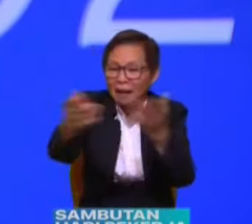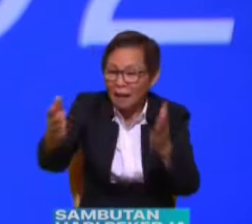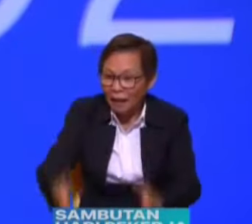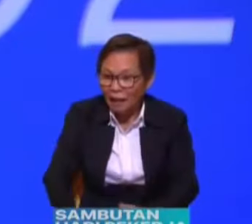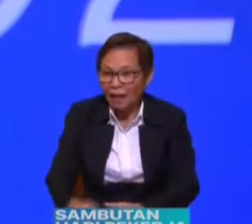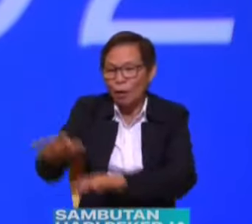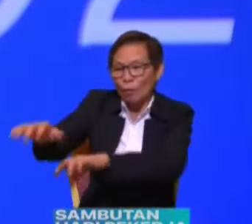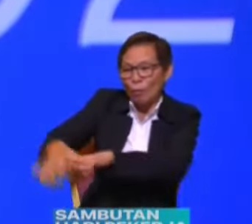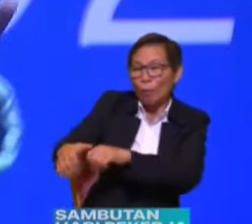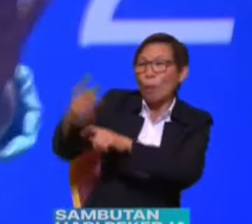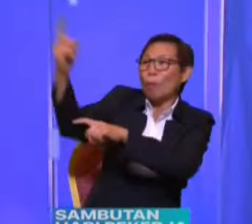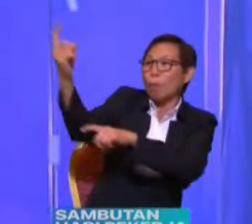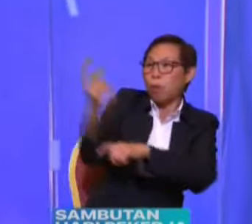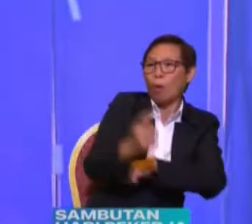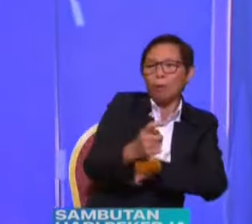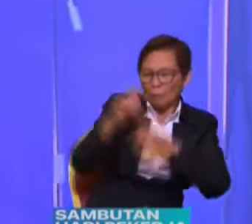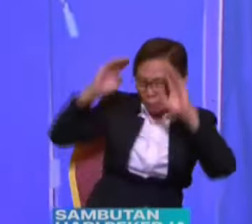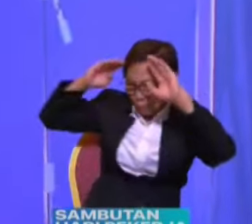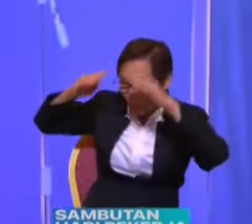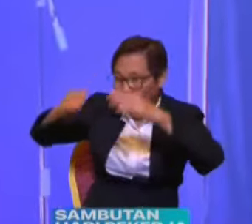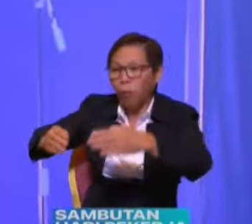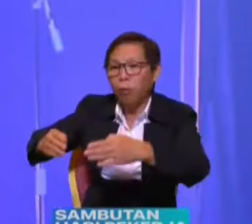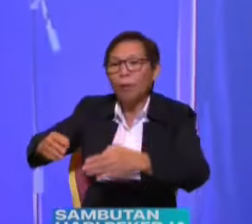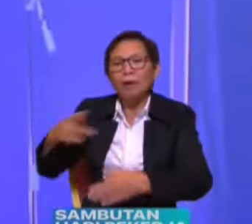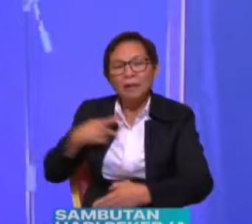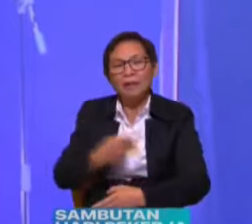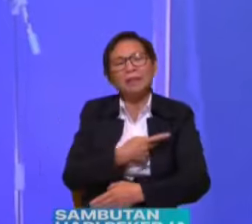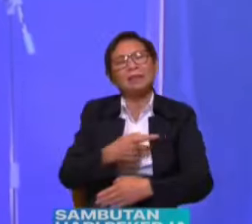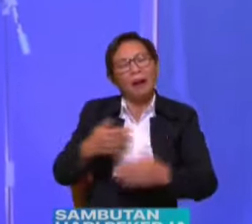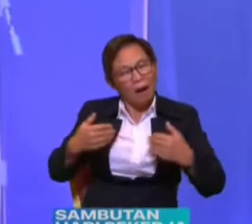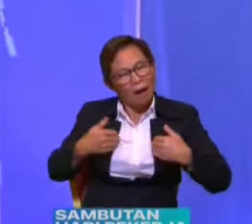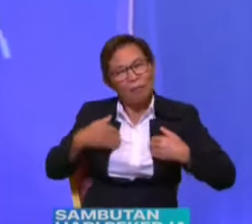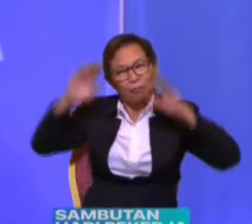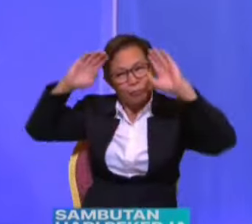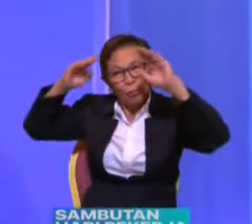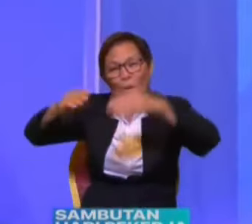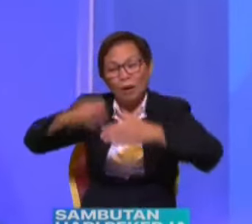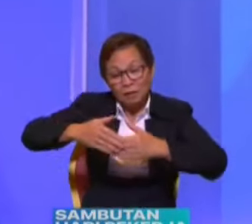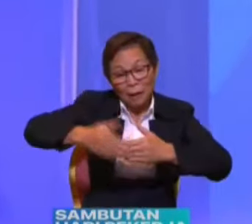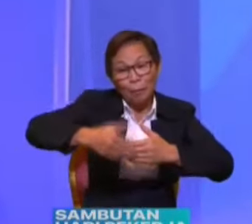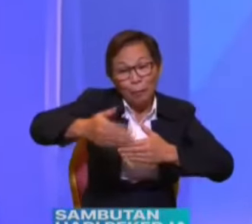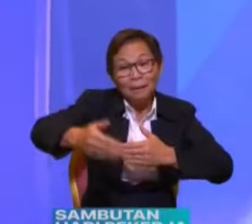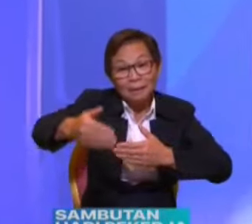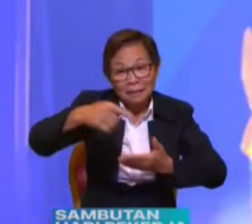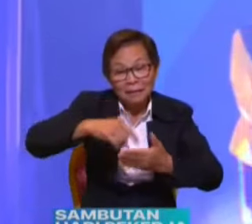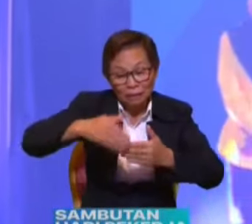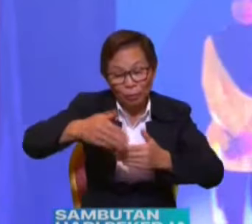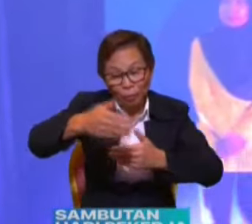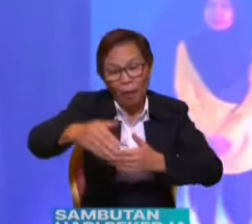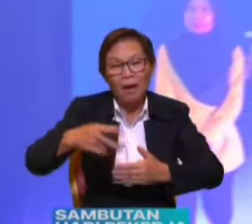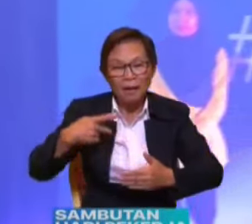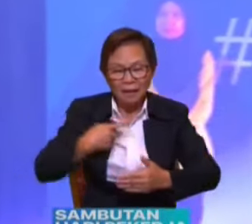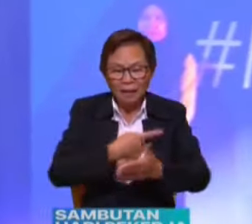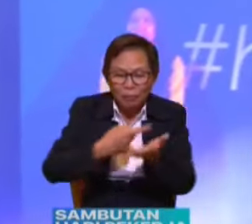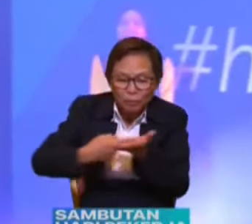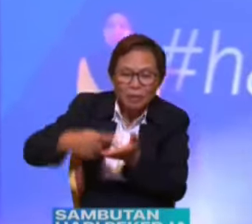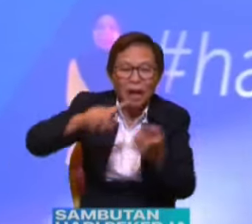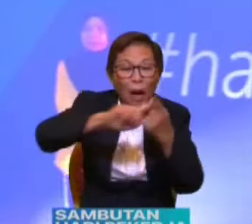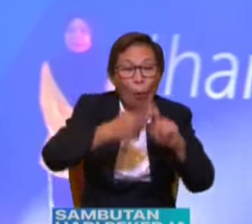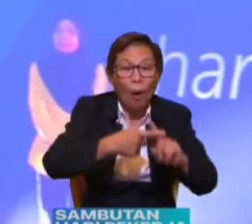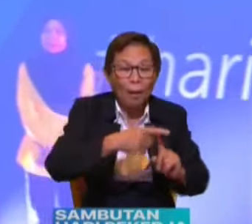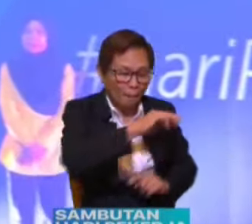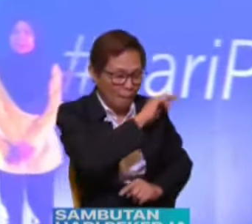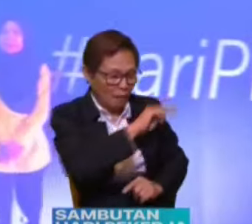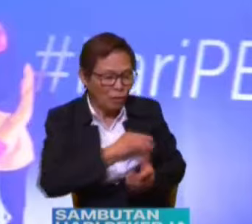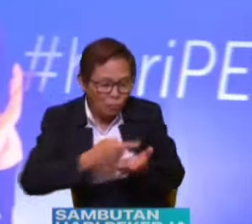perhatian. Dan kita telah beri tumpuan juga bahawa selepas ini saya akan berbincang dengan rakan-rakan supaya kita